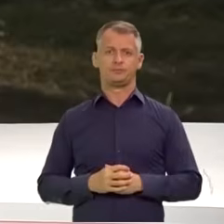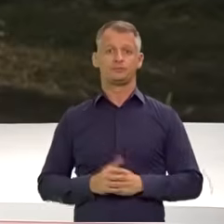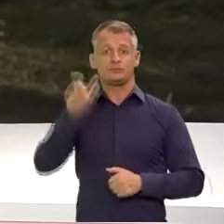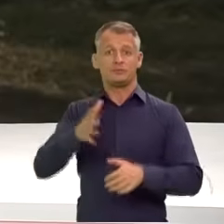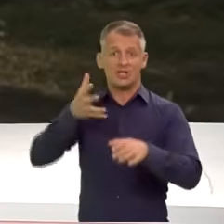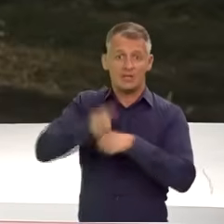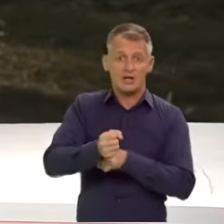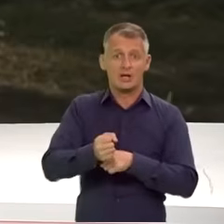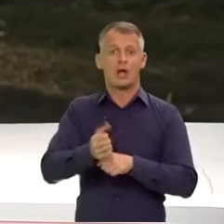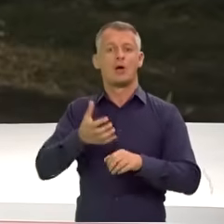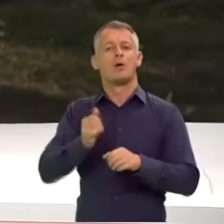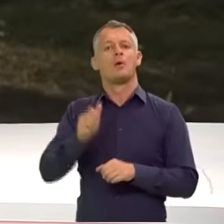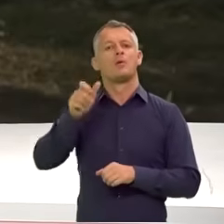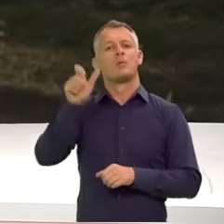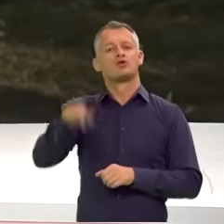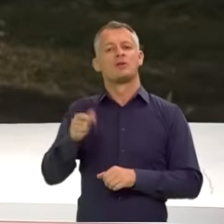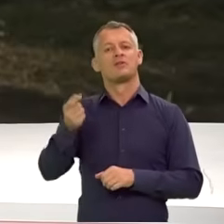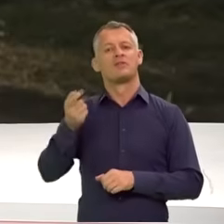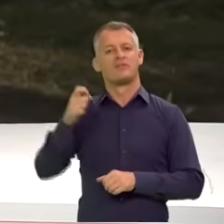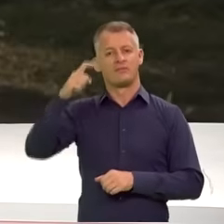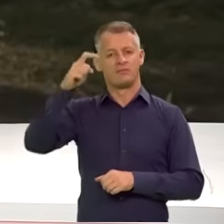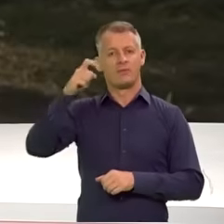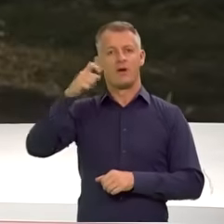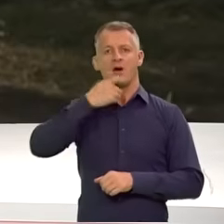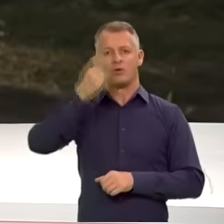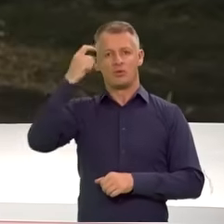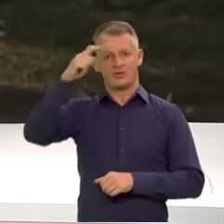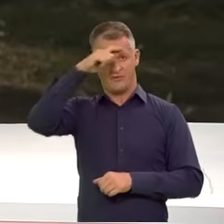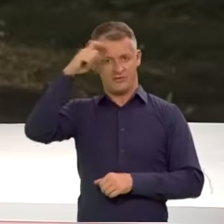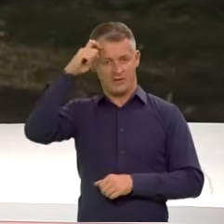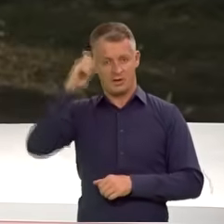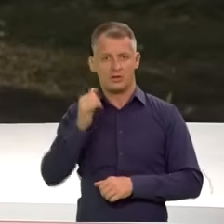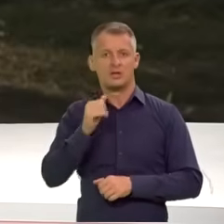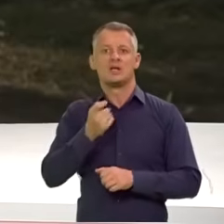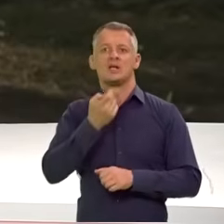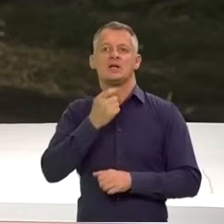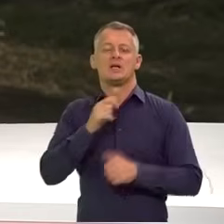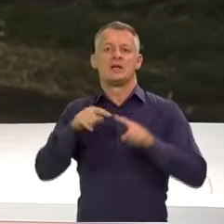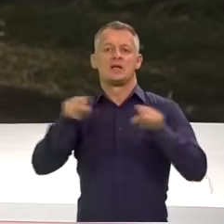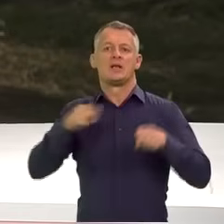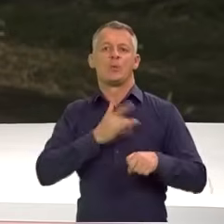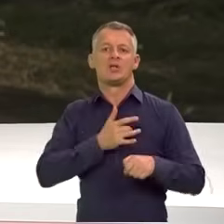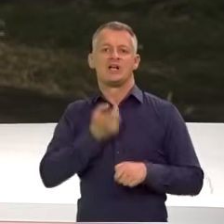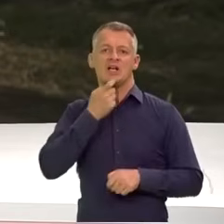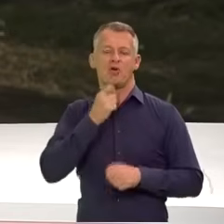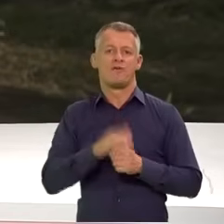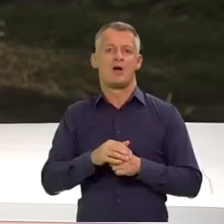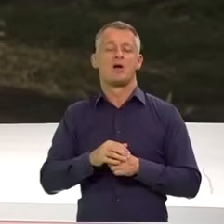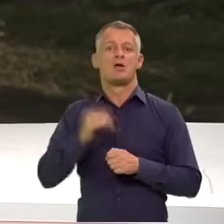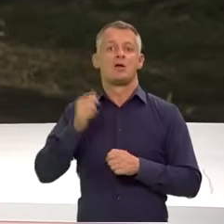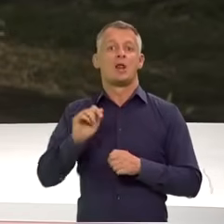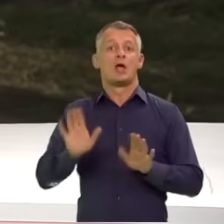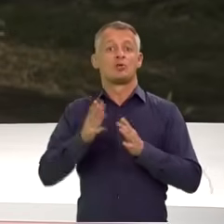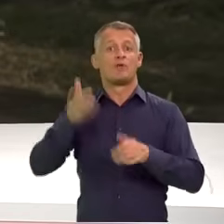Criminalul care a ucis vara trecută o tânără în grădina botanică din Craiova a cerut astăzi reducerea pedepsei. Inițial a fost condamnat la 15 ani de